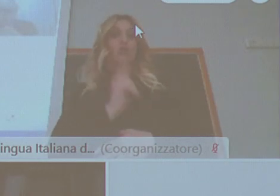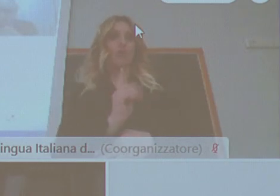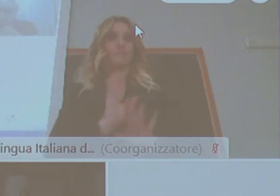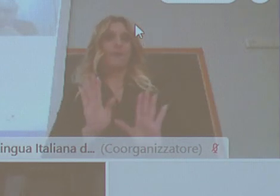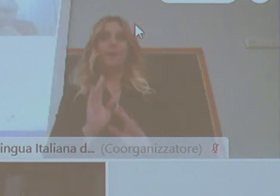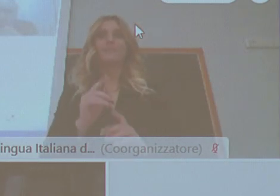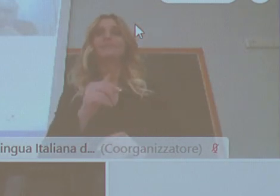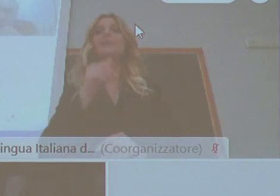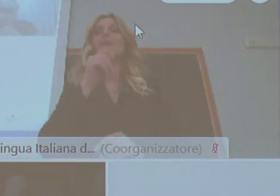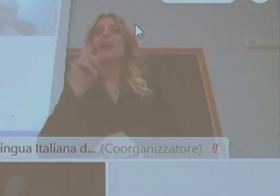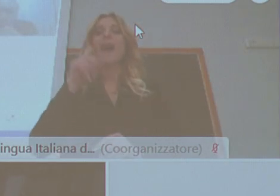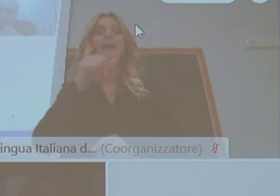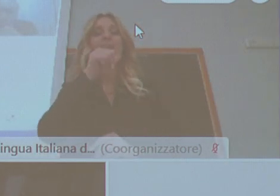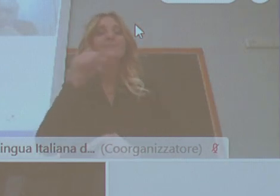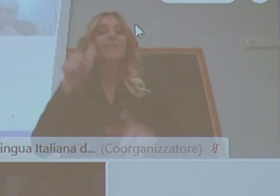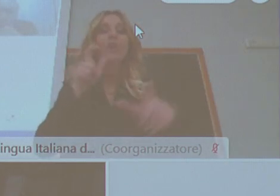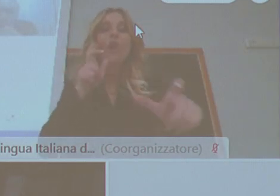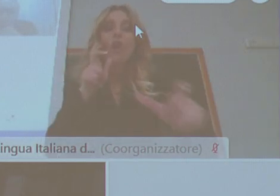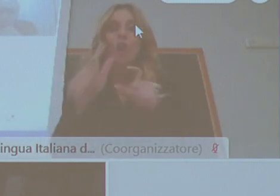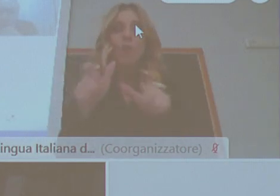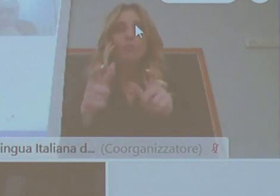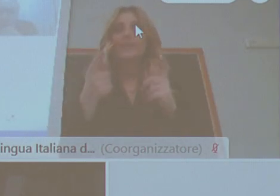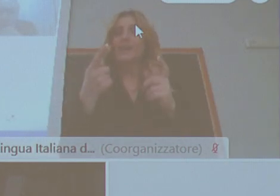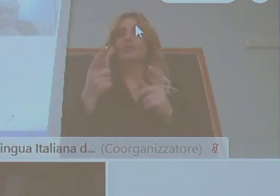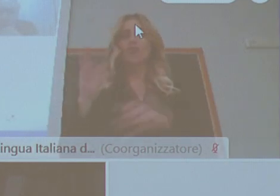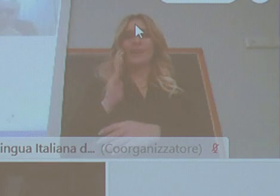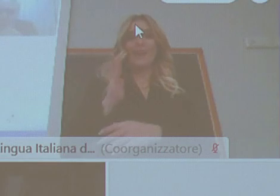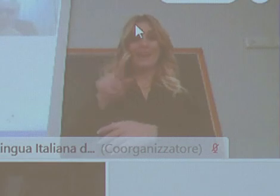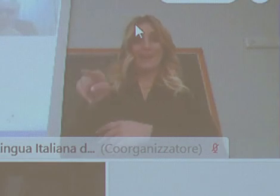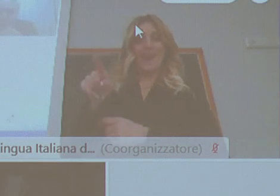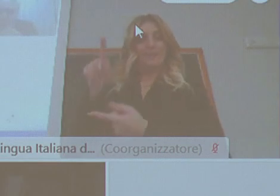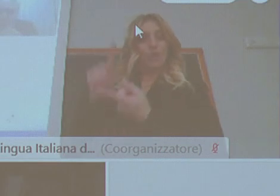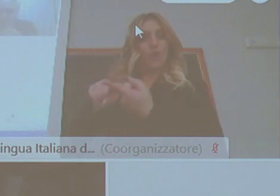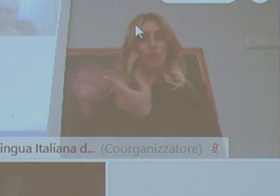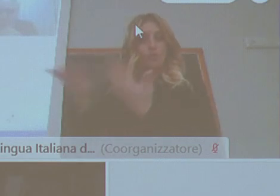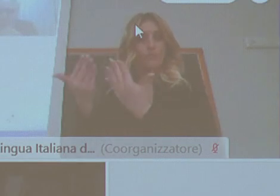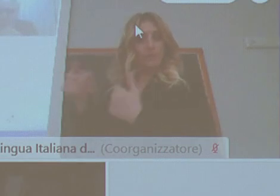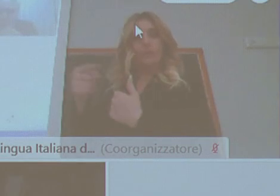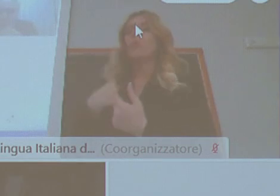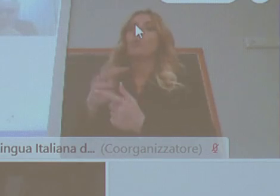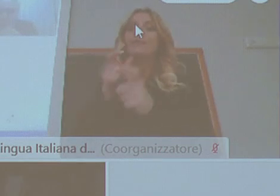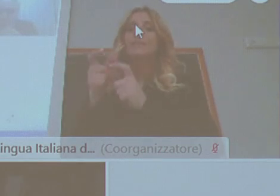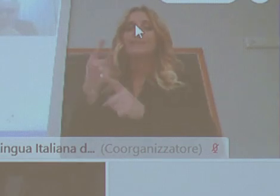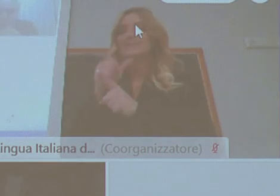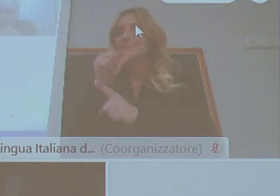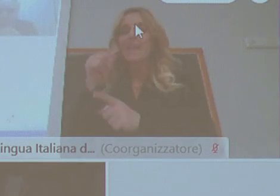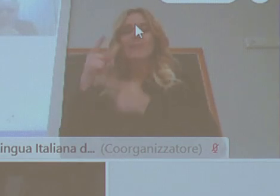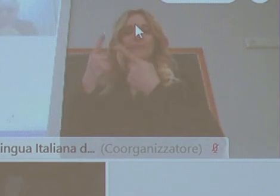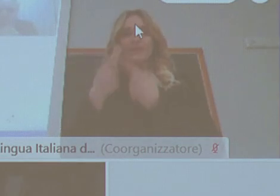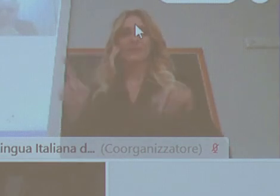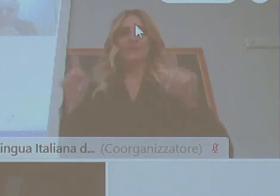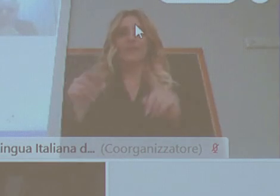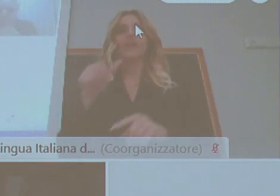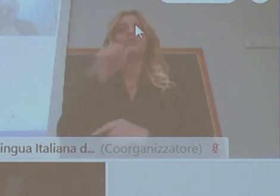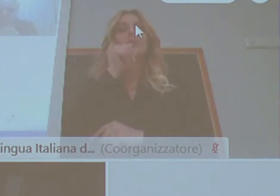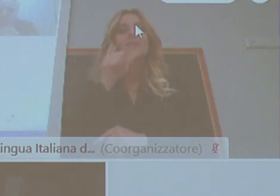poi porta anche ad una comunicazione diversa con i propri clienti consumatori per far emergere il proprio essere sostenibile, la